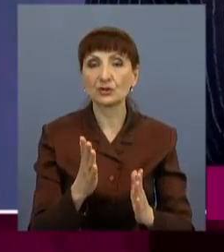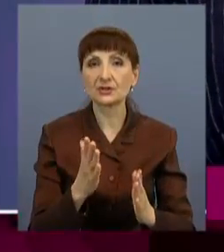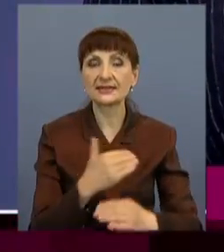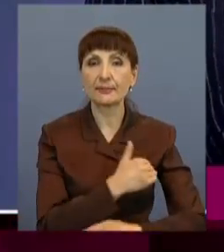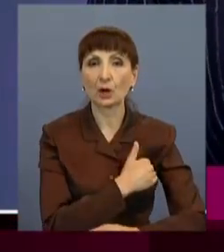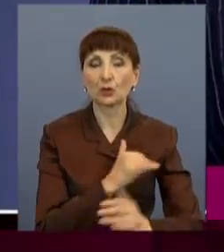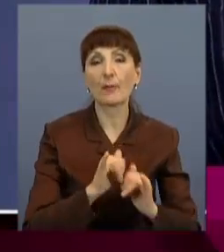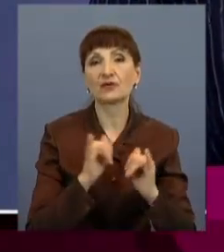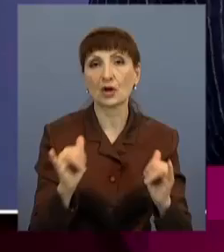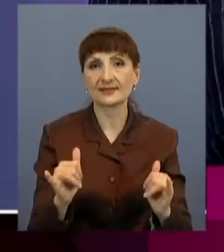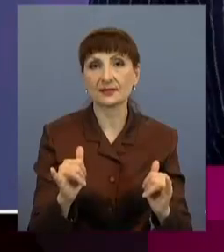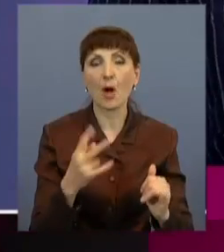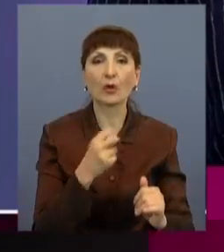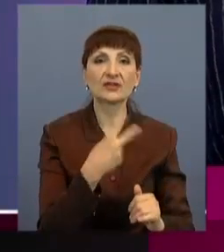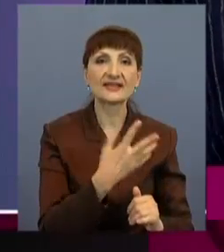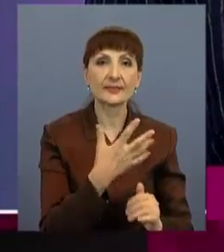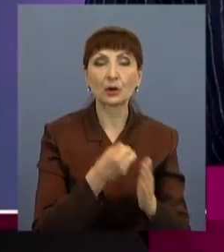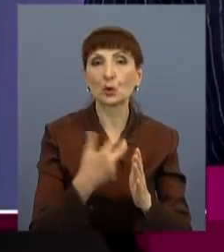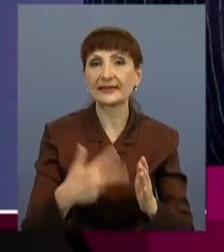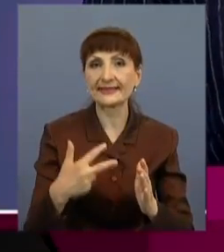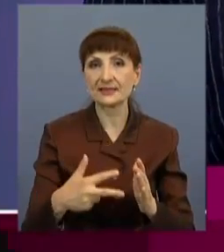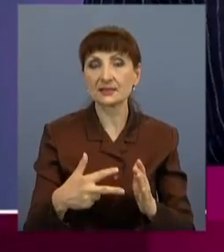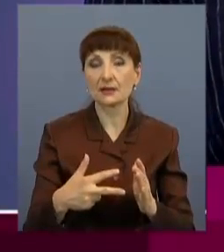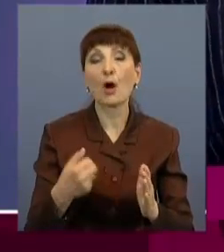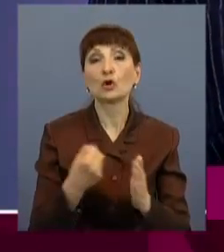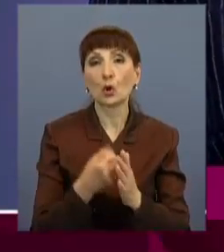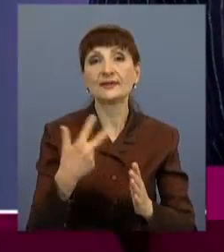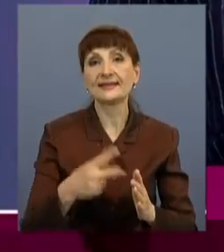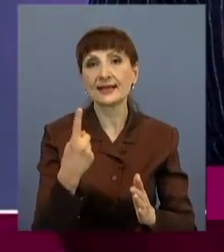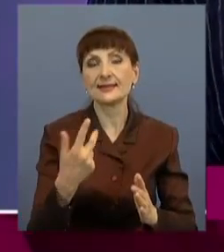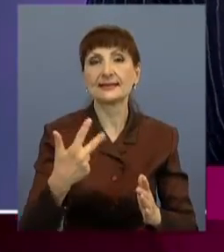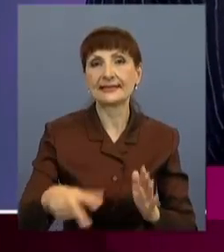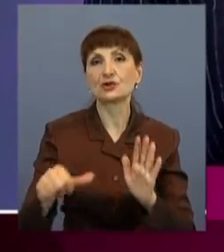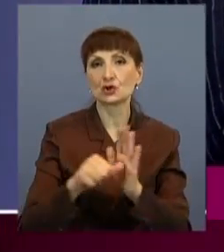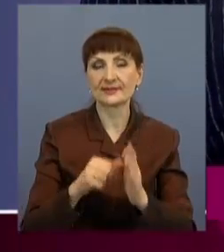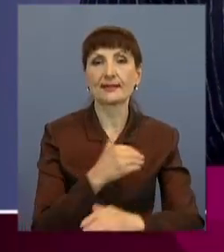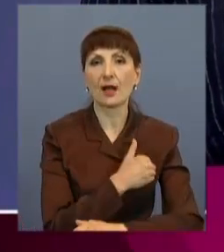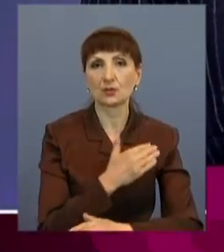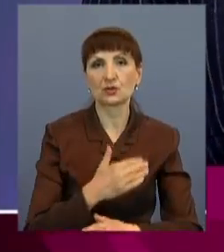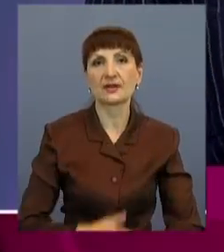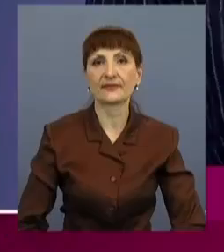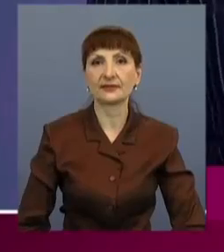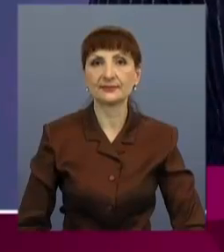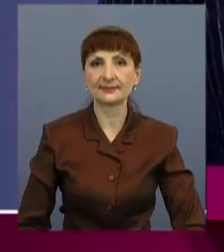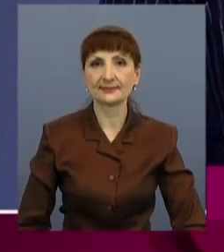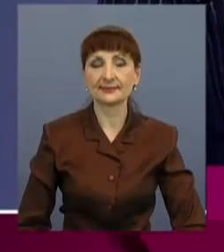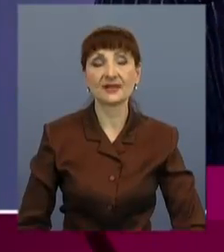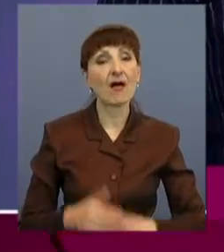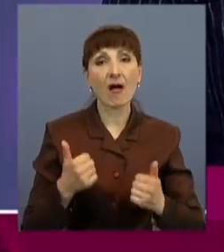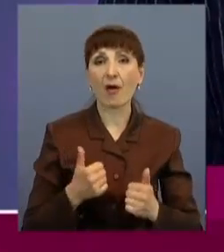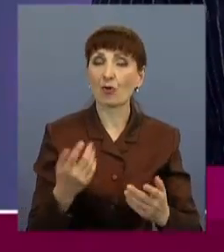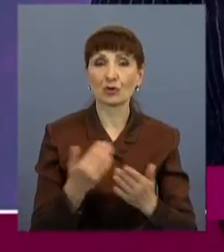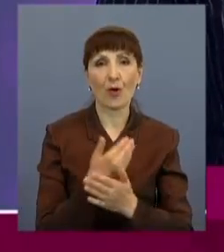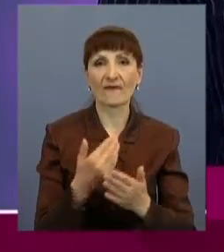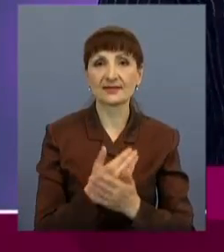повышаться от 25-30 градусов тепла до 31-36 градусов тепла. Хорошая прям